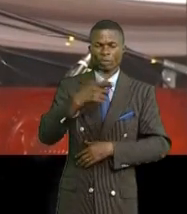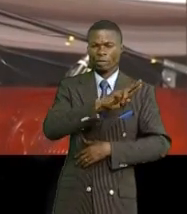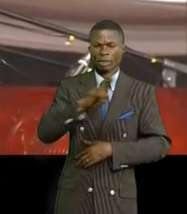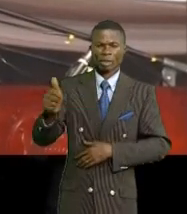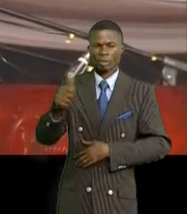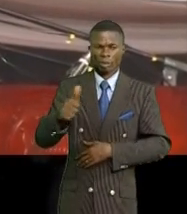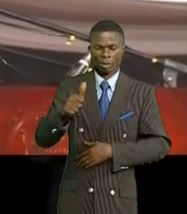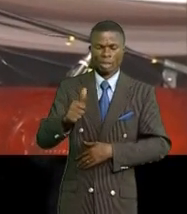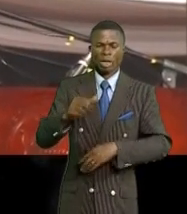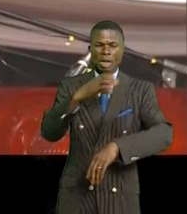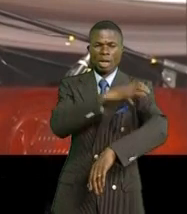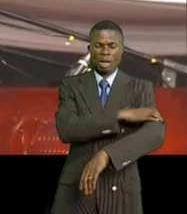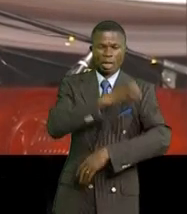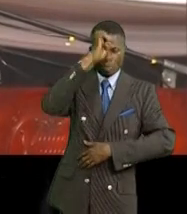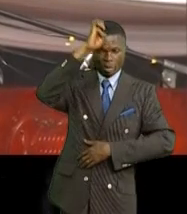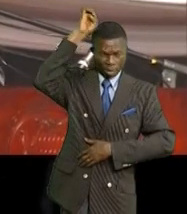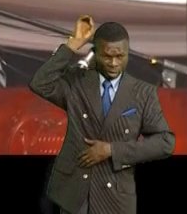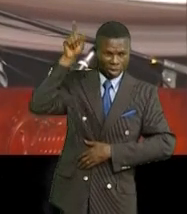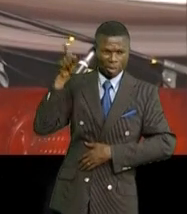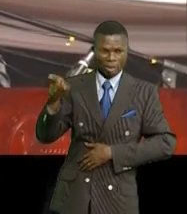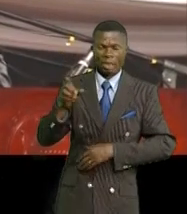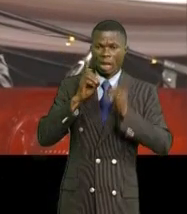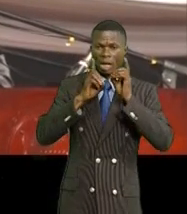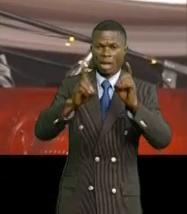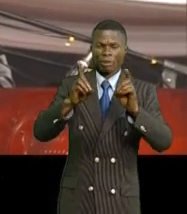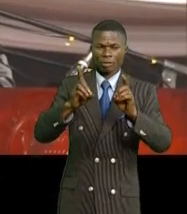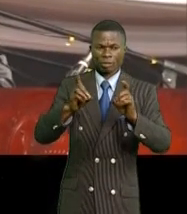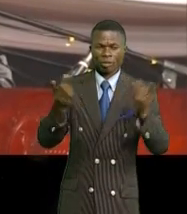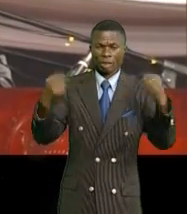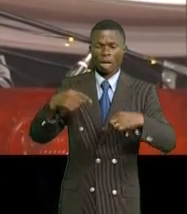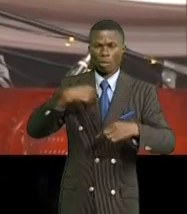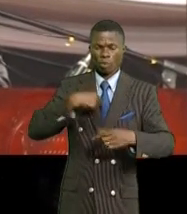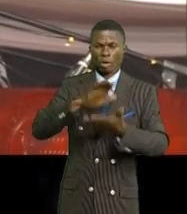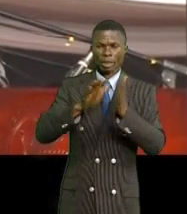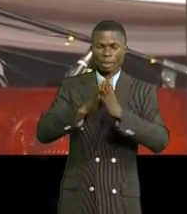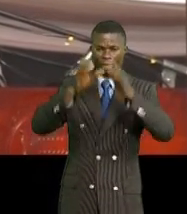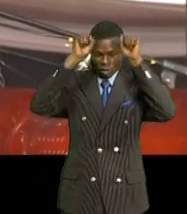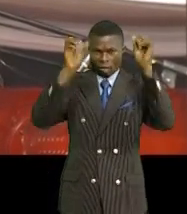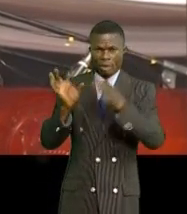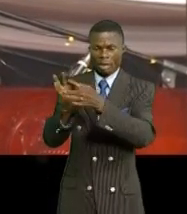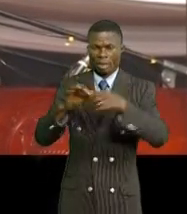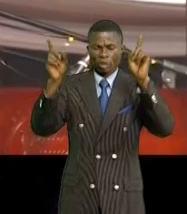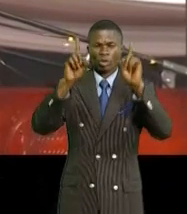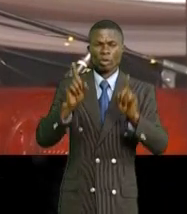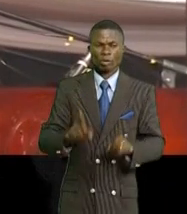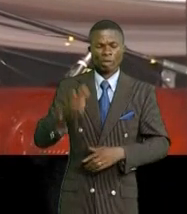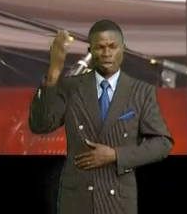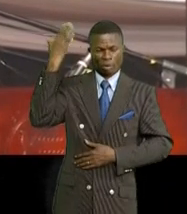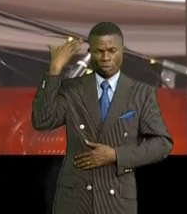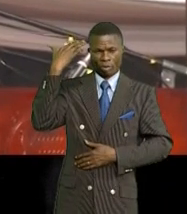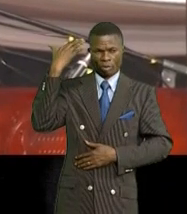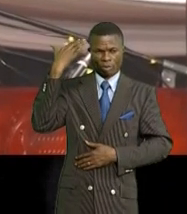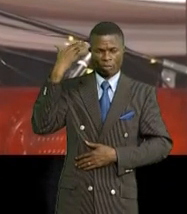2021 à Addis Abeba en Éthiopie, dans le discours d'acceptation de mon mandat à la tête de l'Union africaine,